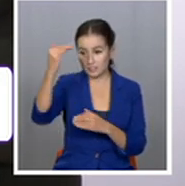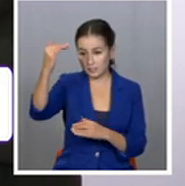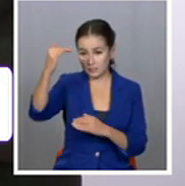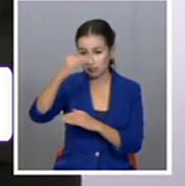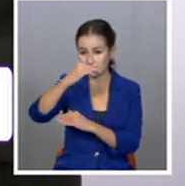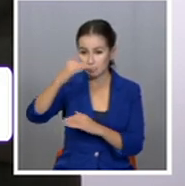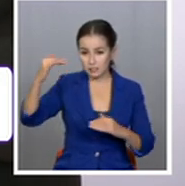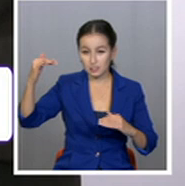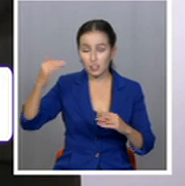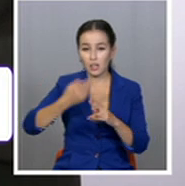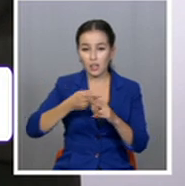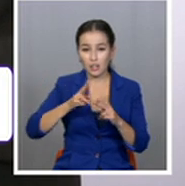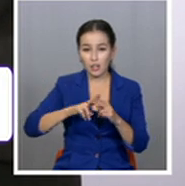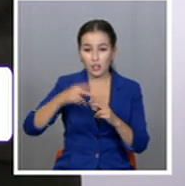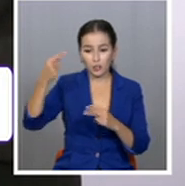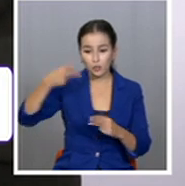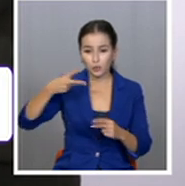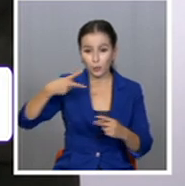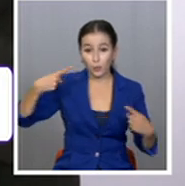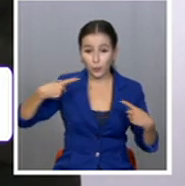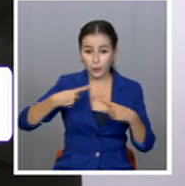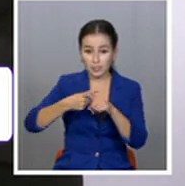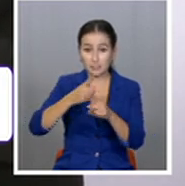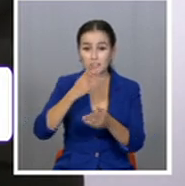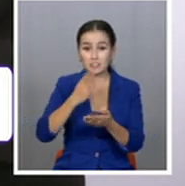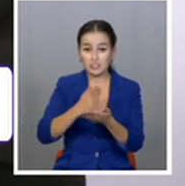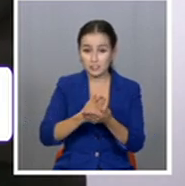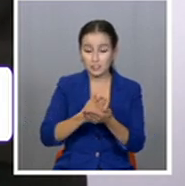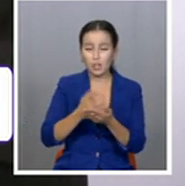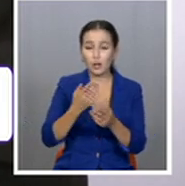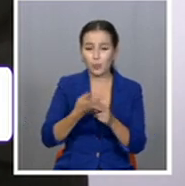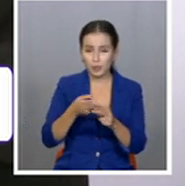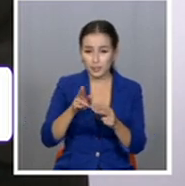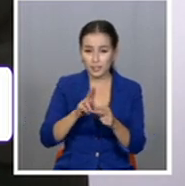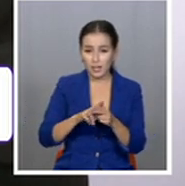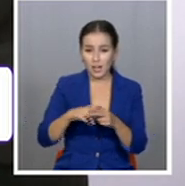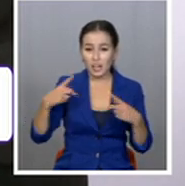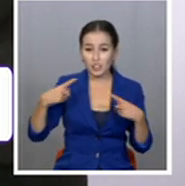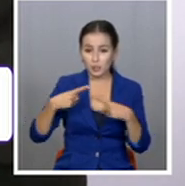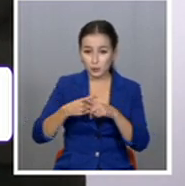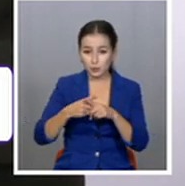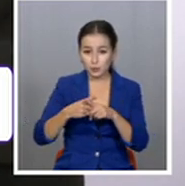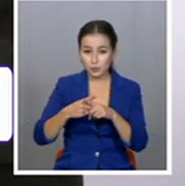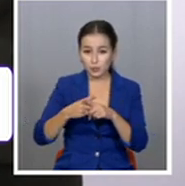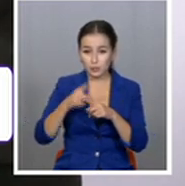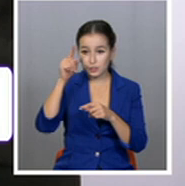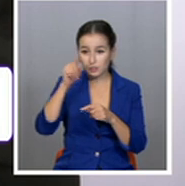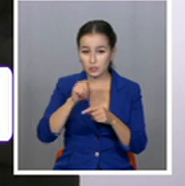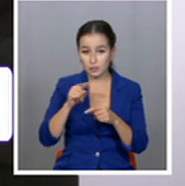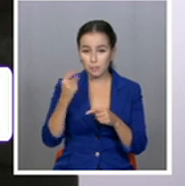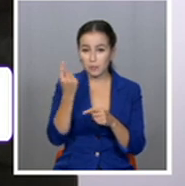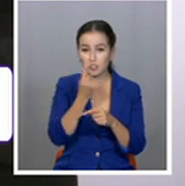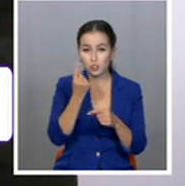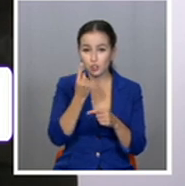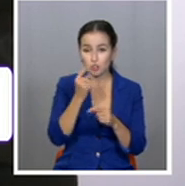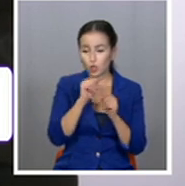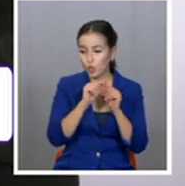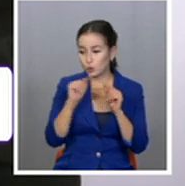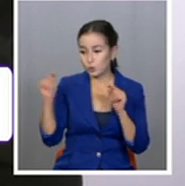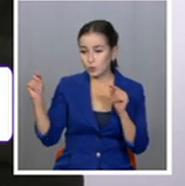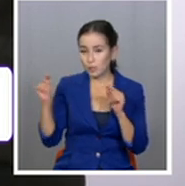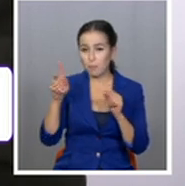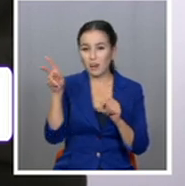ол жазықтықпен қиылысса, онда жазықтықтардың қиылысу түзуі бірінші түзуге параллель